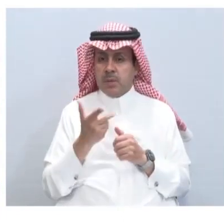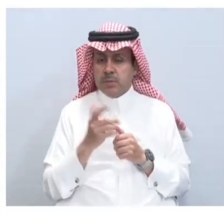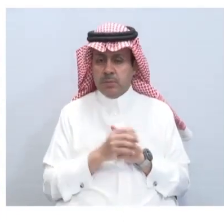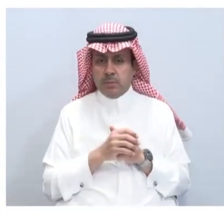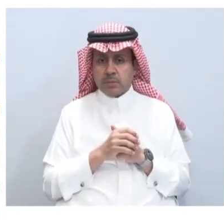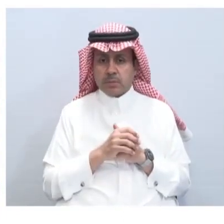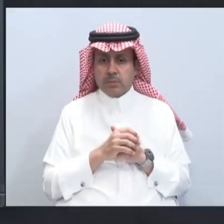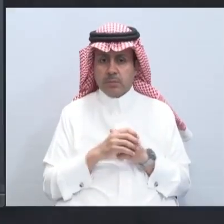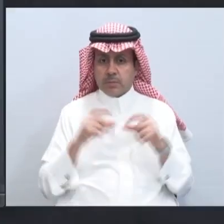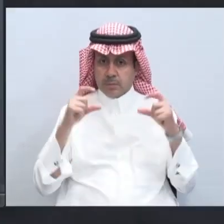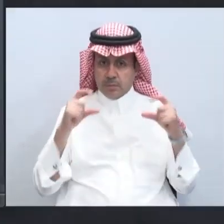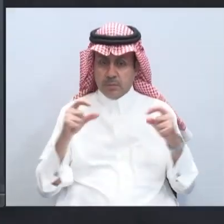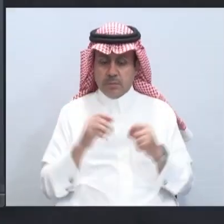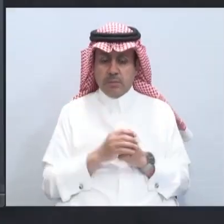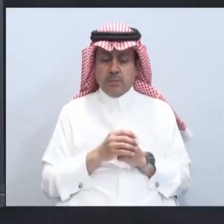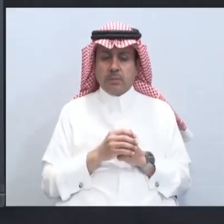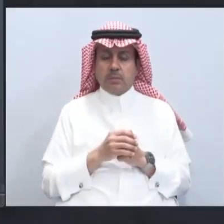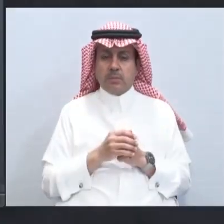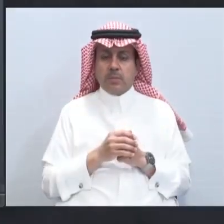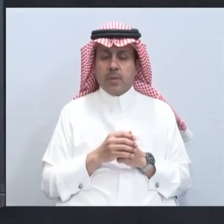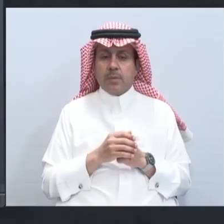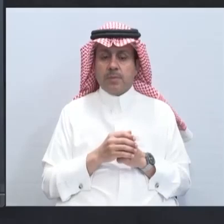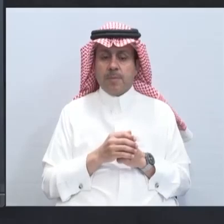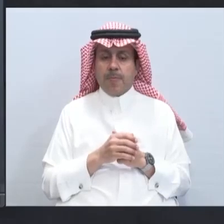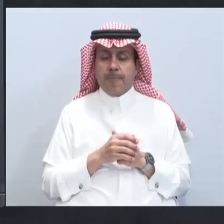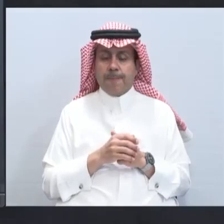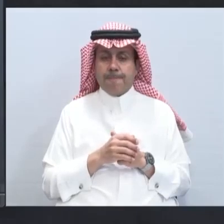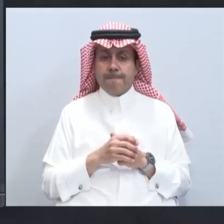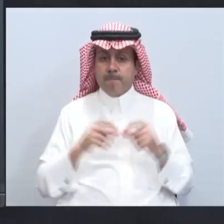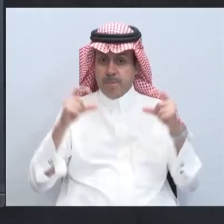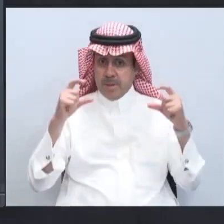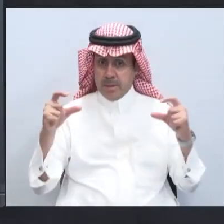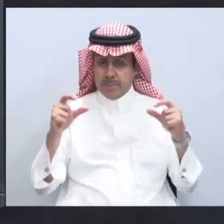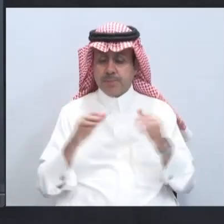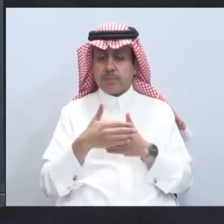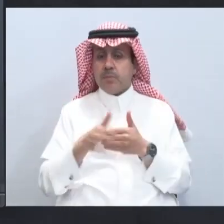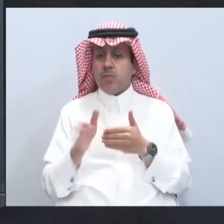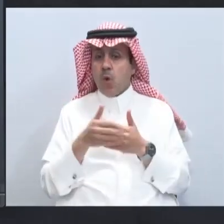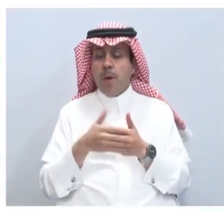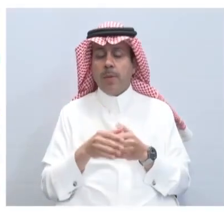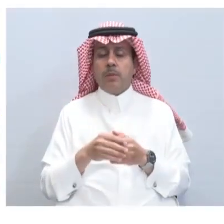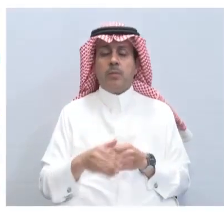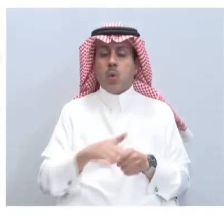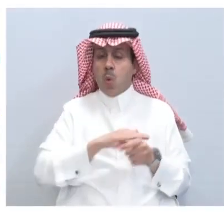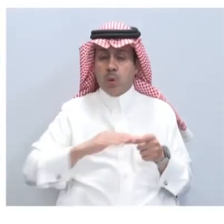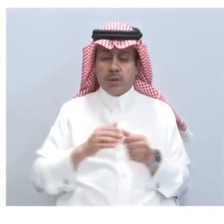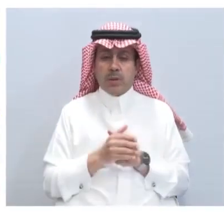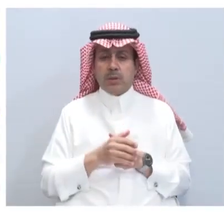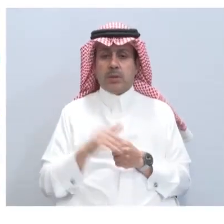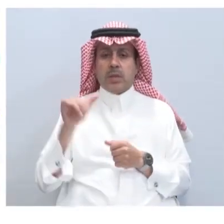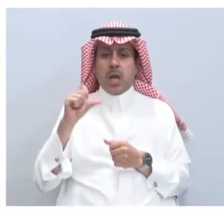هناك ادله مثلا من موضوعات المحليه كالتي مثلا كدليل بوابه الوطنيه والعالميه كدليل